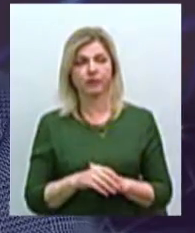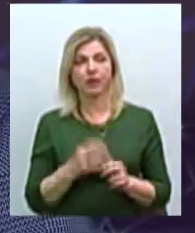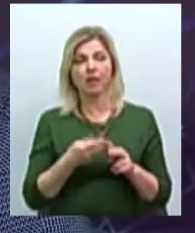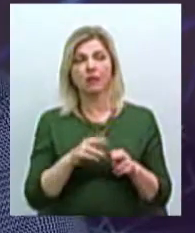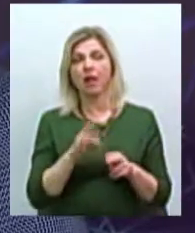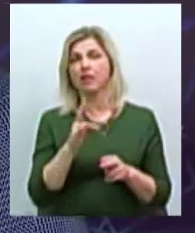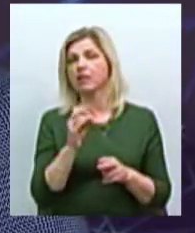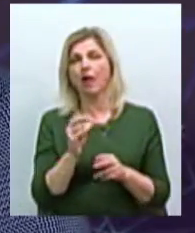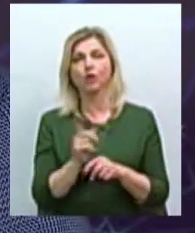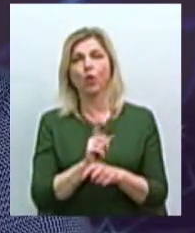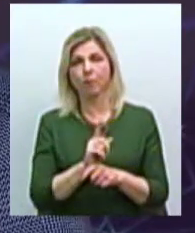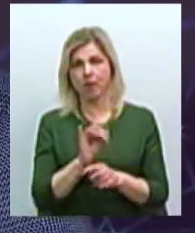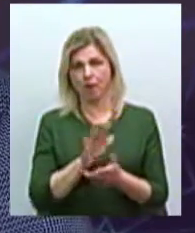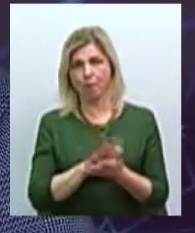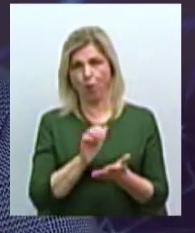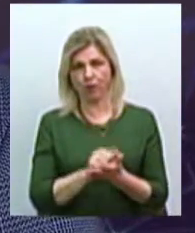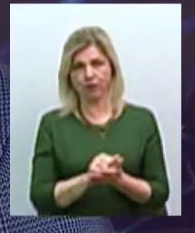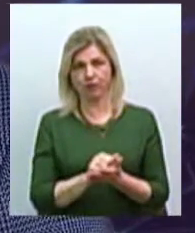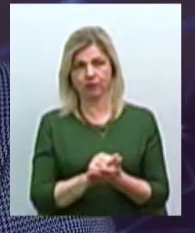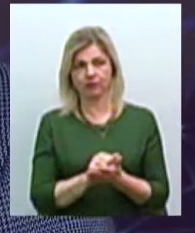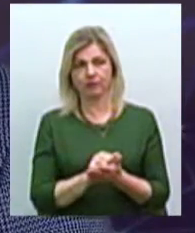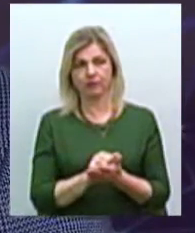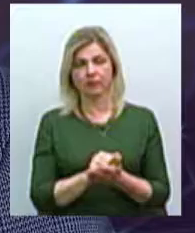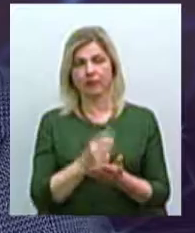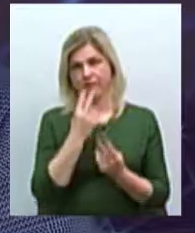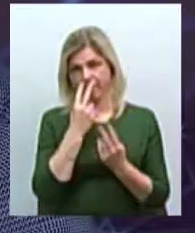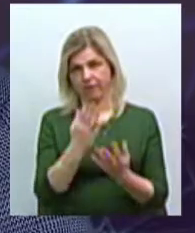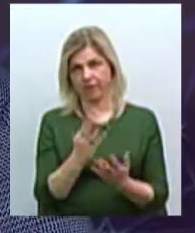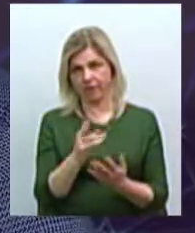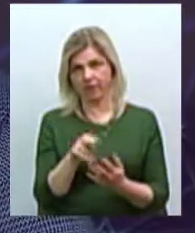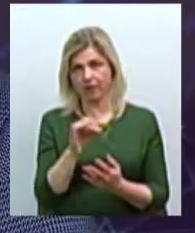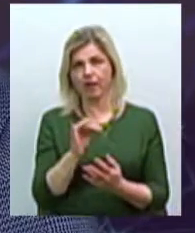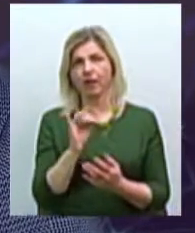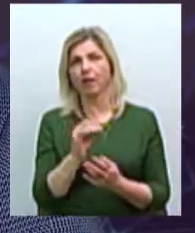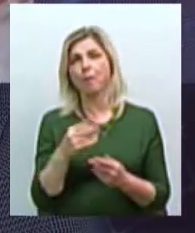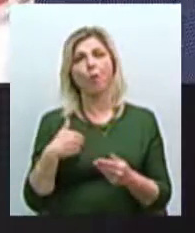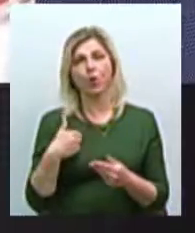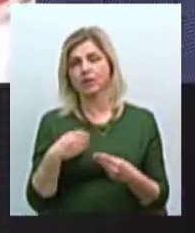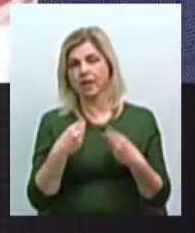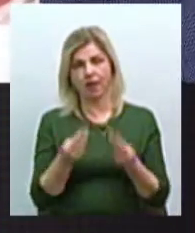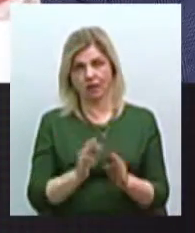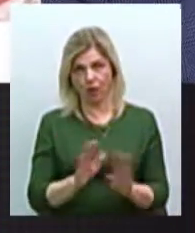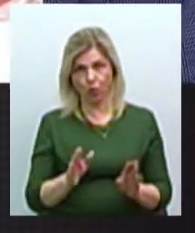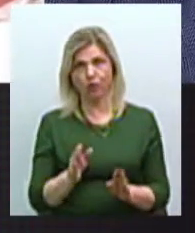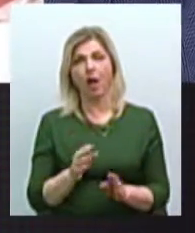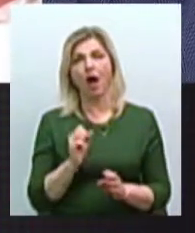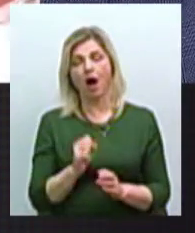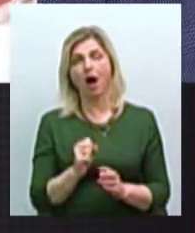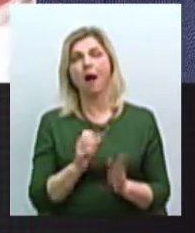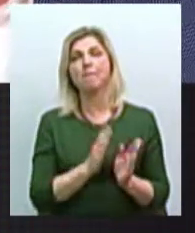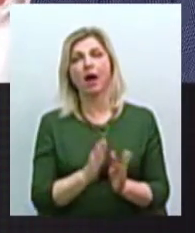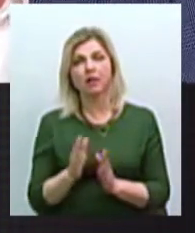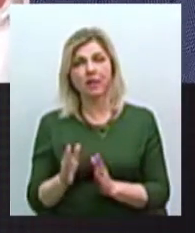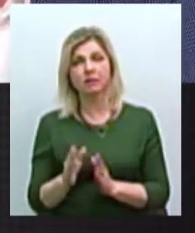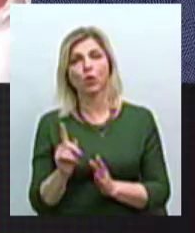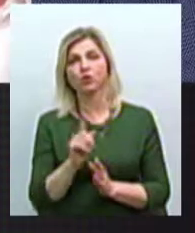ненормативным и в основном портит, скажем, и внешний вид, и не приносит особой пользы для пользователей. Вот. А заложен механизм, при